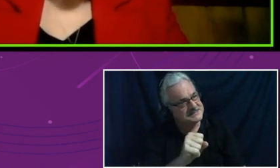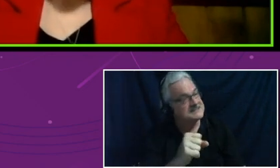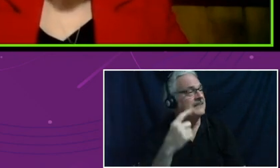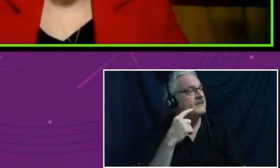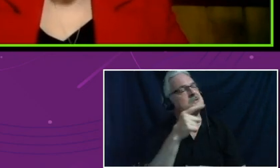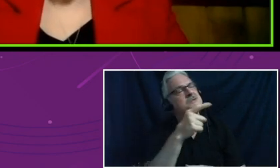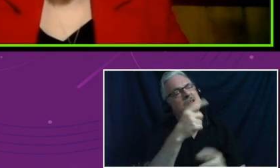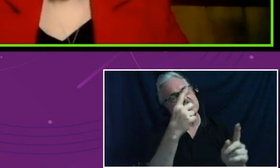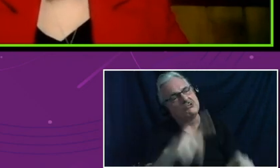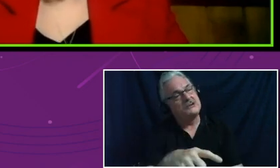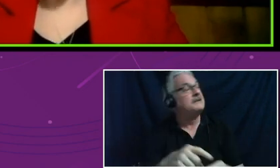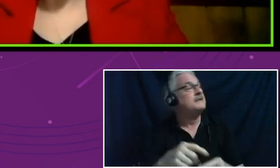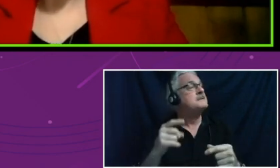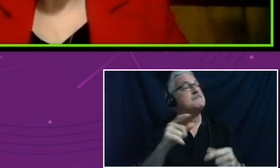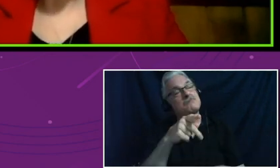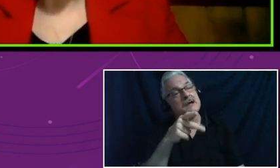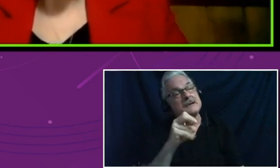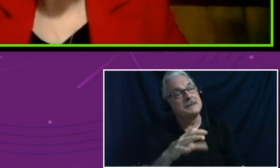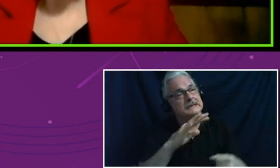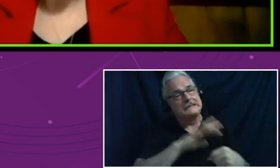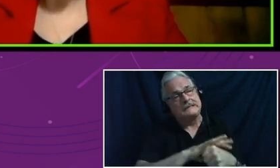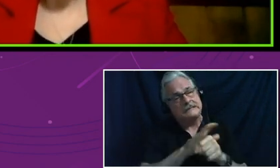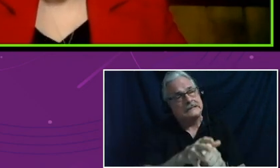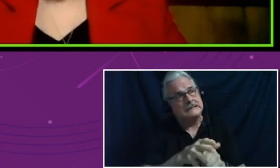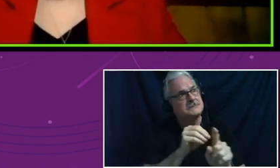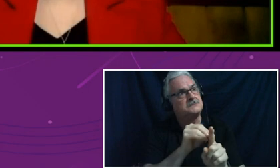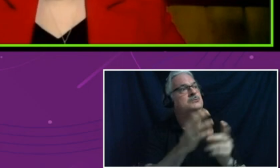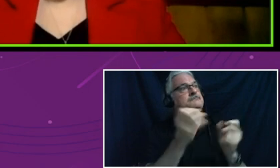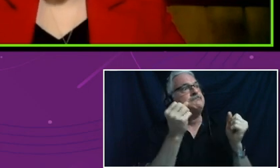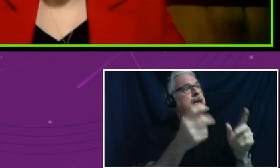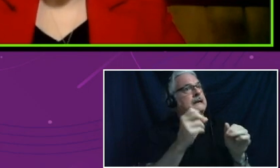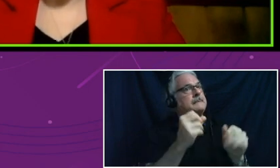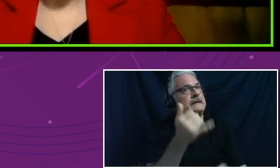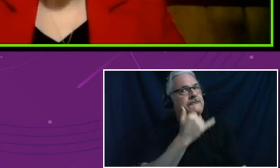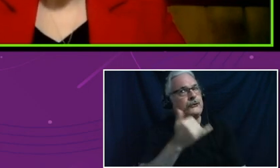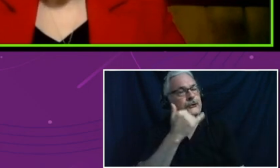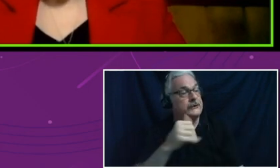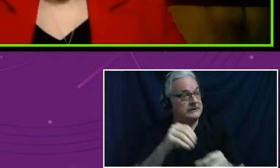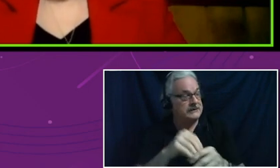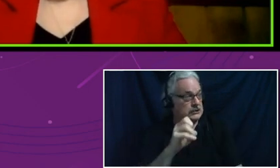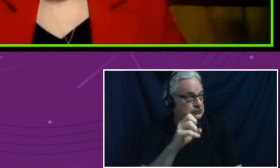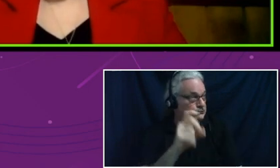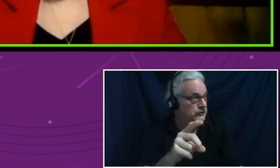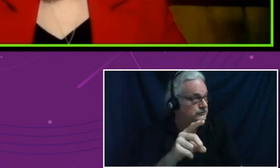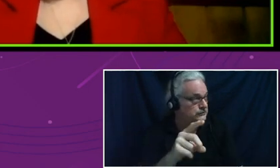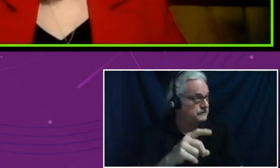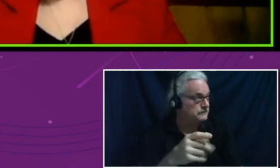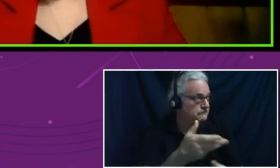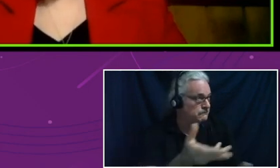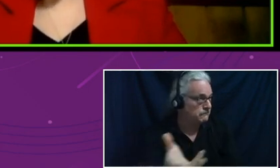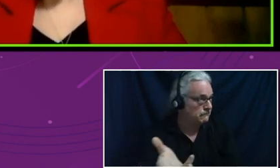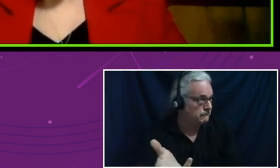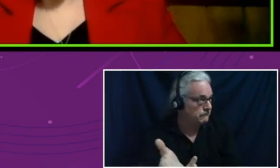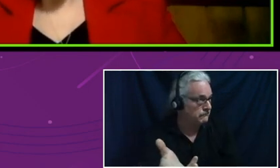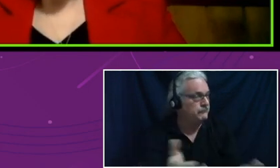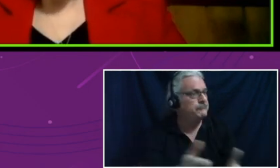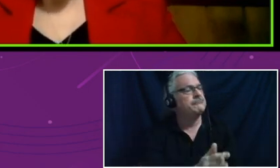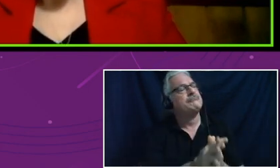rapport concernant les possibilités, les occasions à saisir et aussi l'obligation de repenser nos systèmes éducatifs après le passage de la